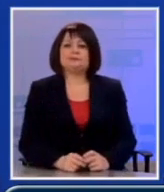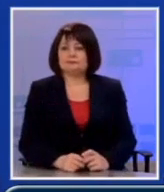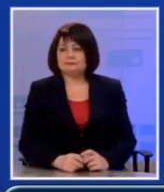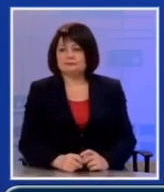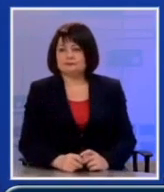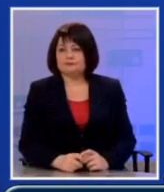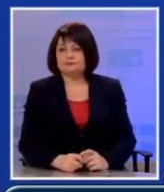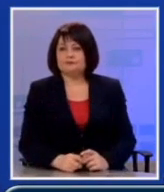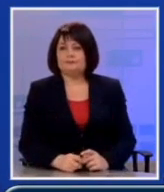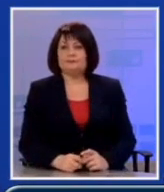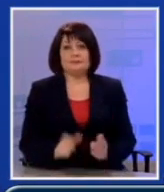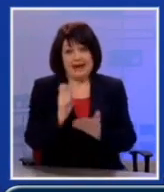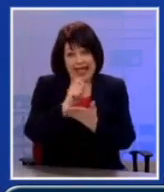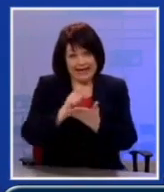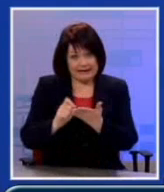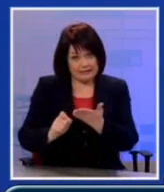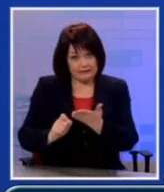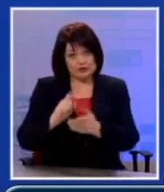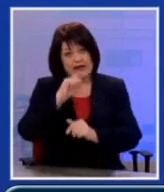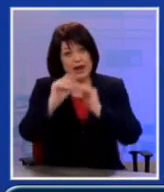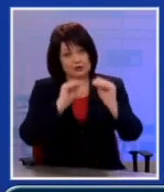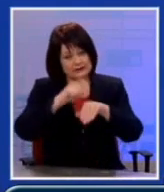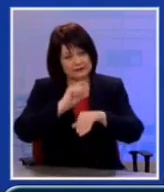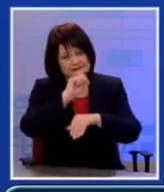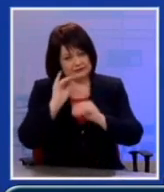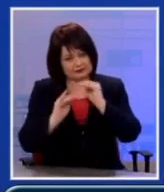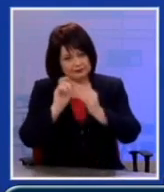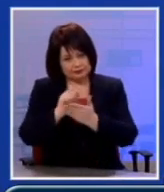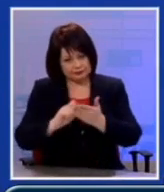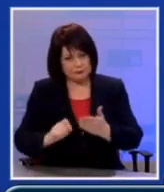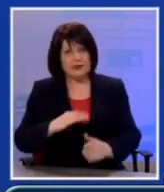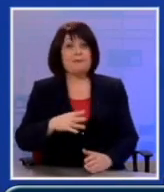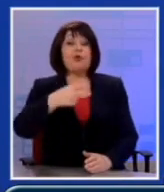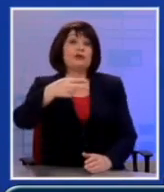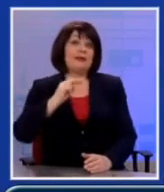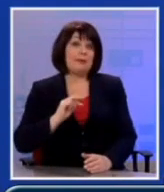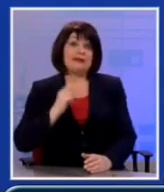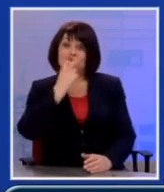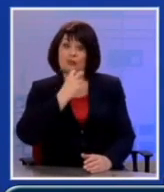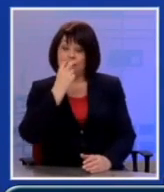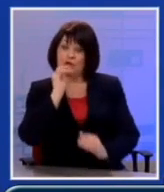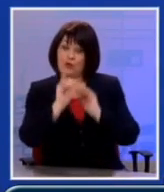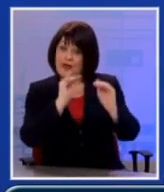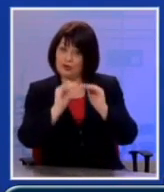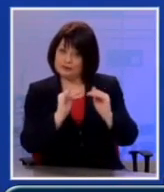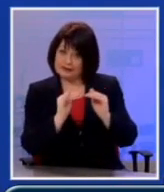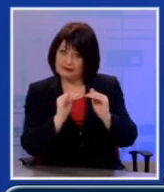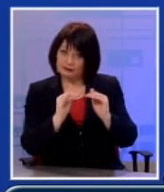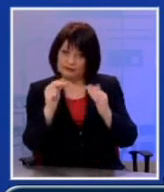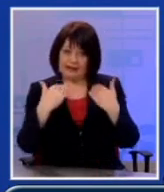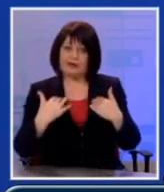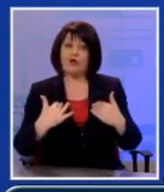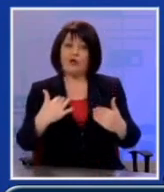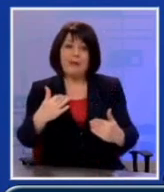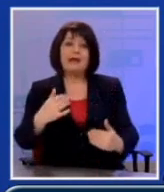του εγγράφου κοινοβουλευτικού ελέγχου. Εν σχέση με το προφορικού κοινοβουλευτικού ελέγχου, του ενολομελία